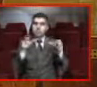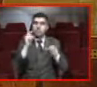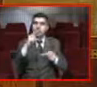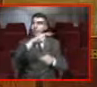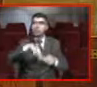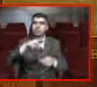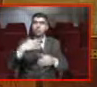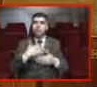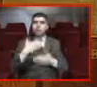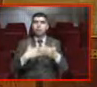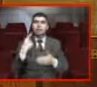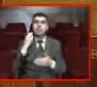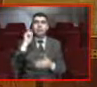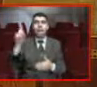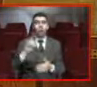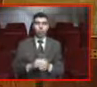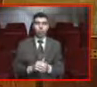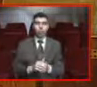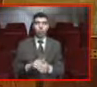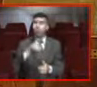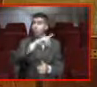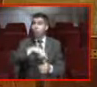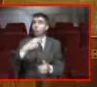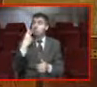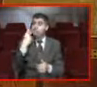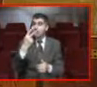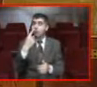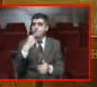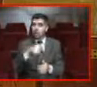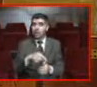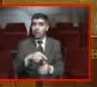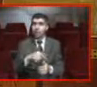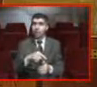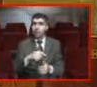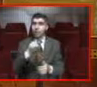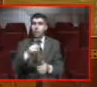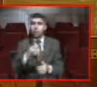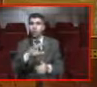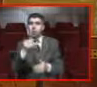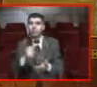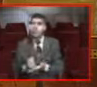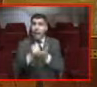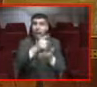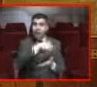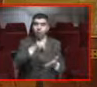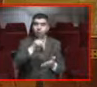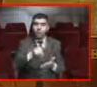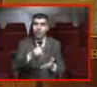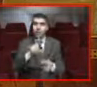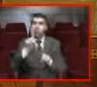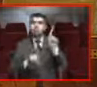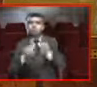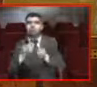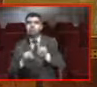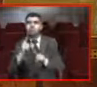وقاعدة الانتماء إلى الوطن. إن الالتفات لهذه الفئة ليس طرفاً أو مبادرة قطاعية بما